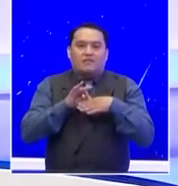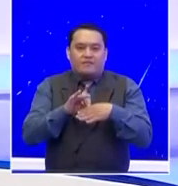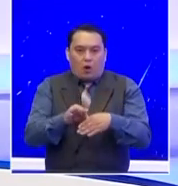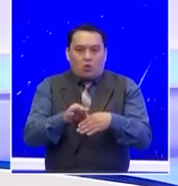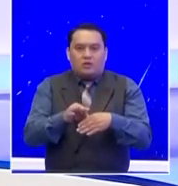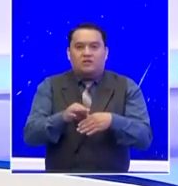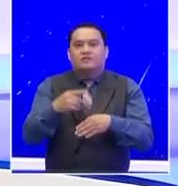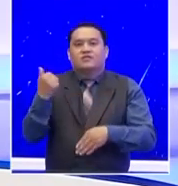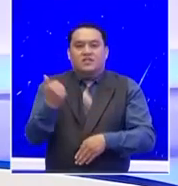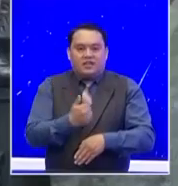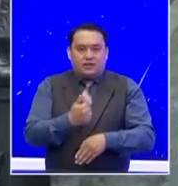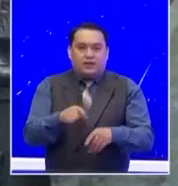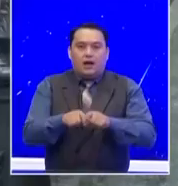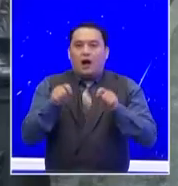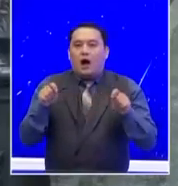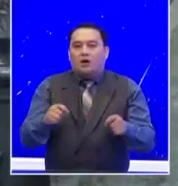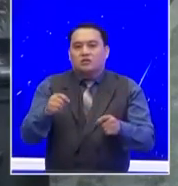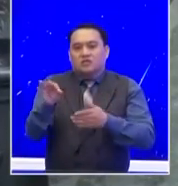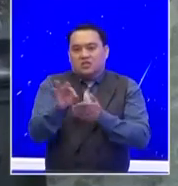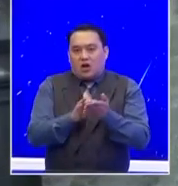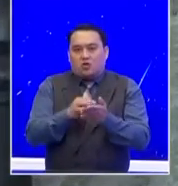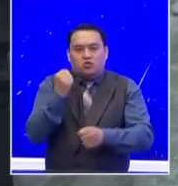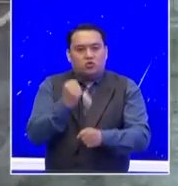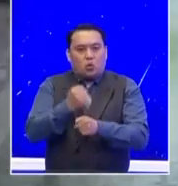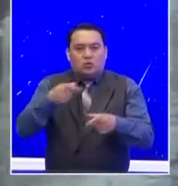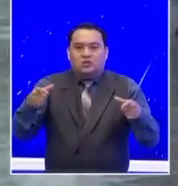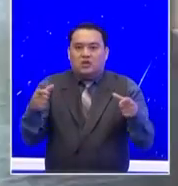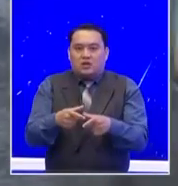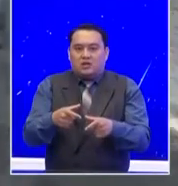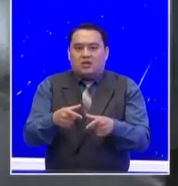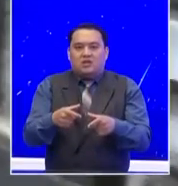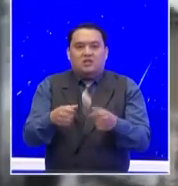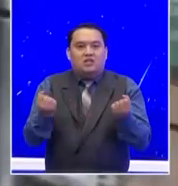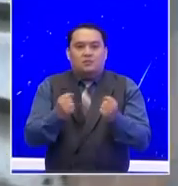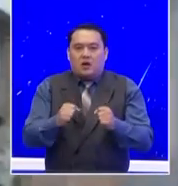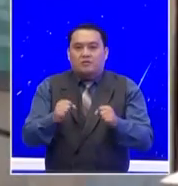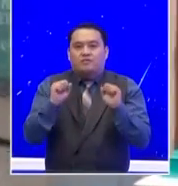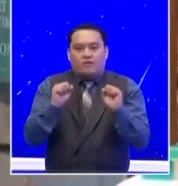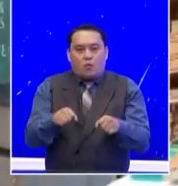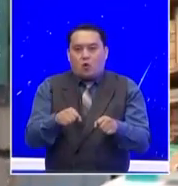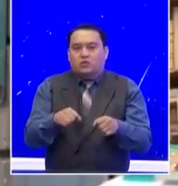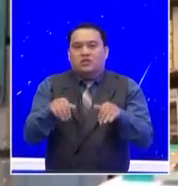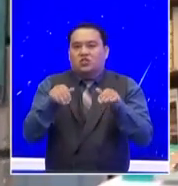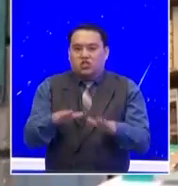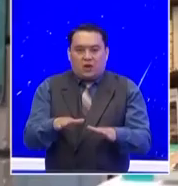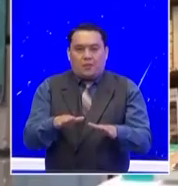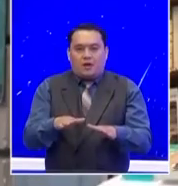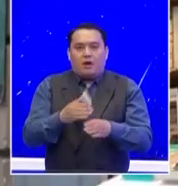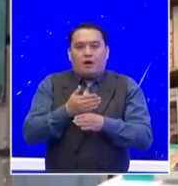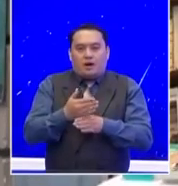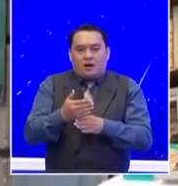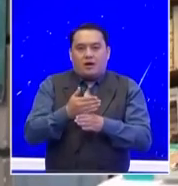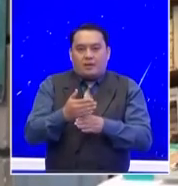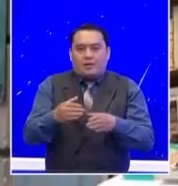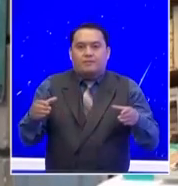обнародует в конце недели. Открыть все и сразу после жесткого карантина, подчеркивают власти, было бы безответственным решением. Ограничительные